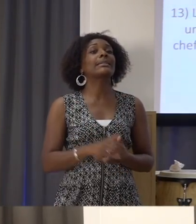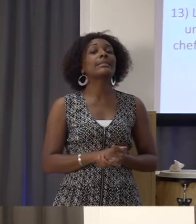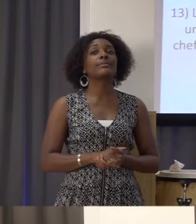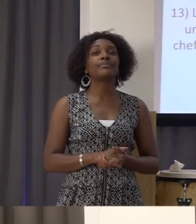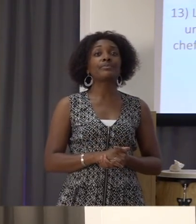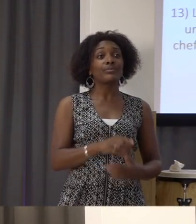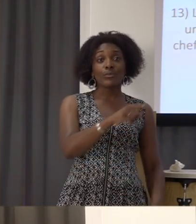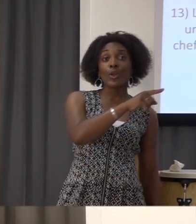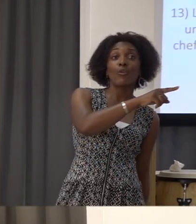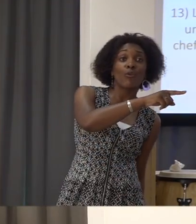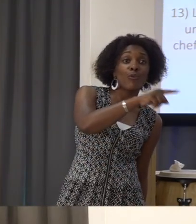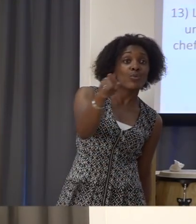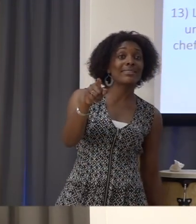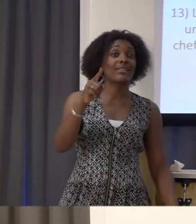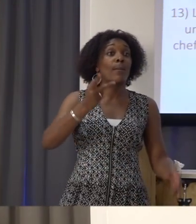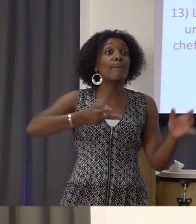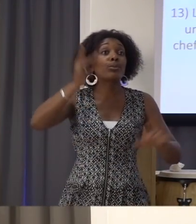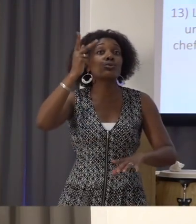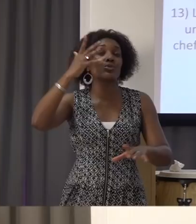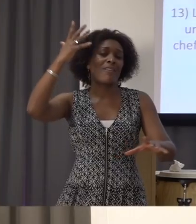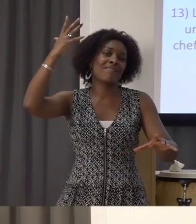êtes des plus que vainqueurs.